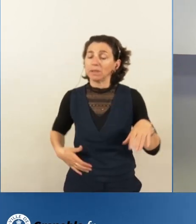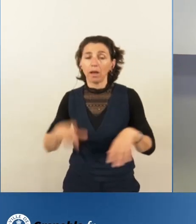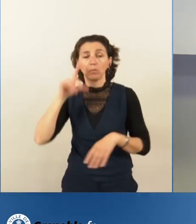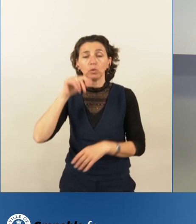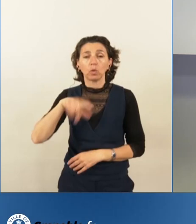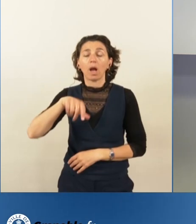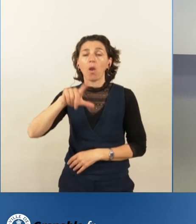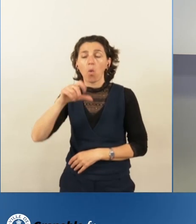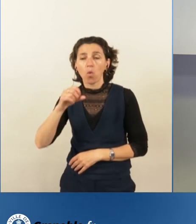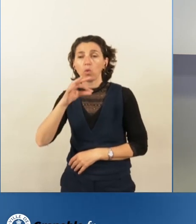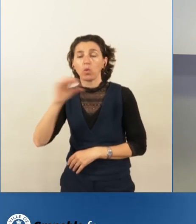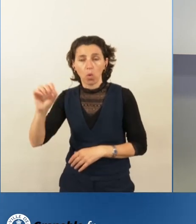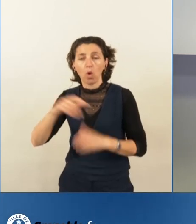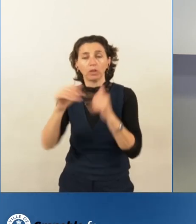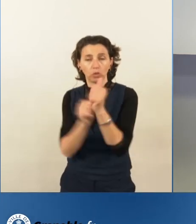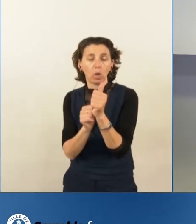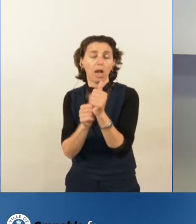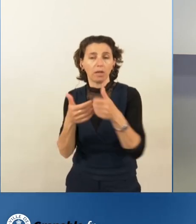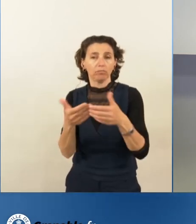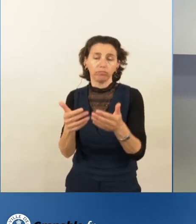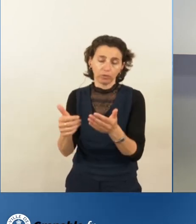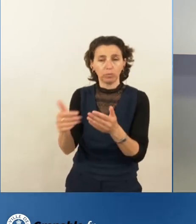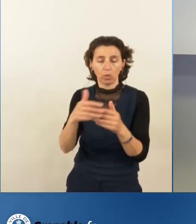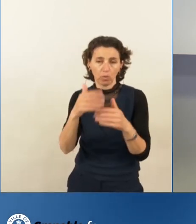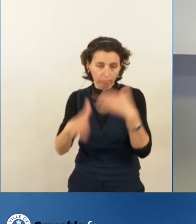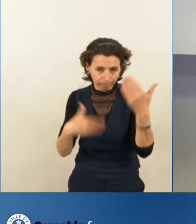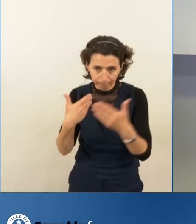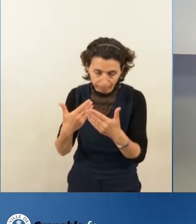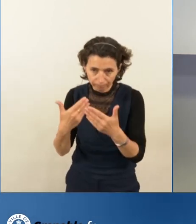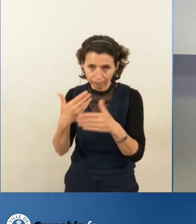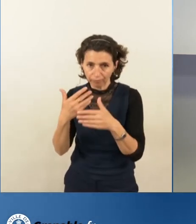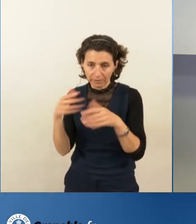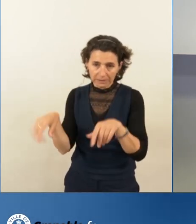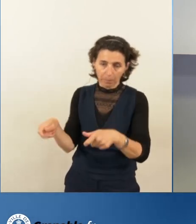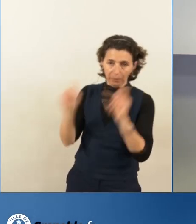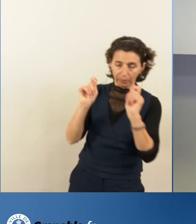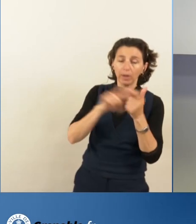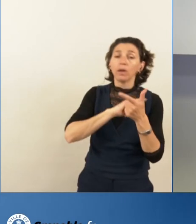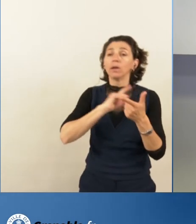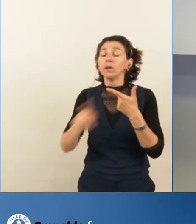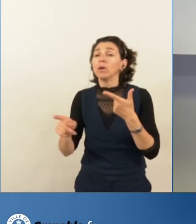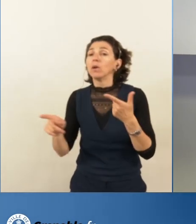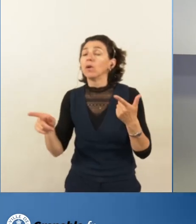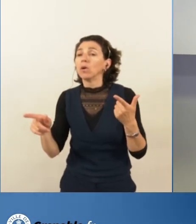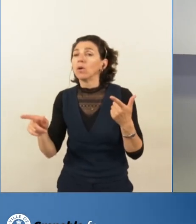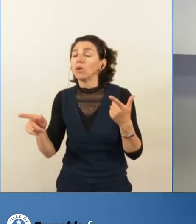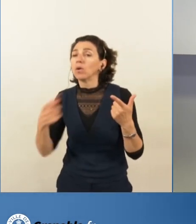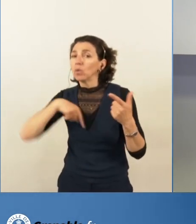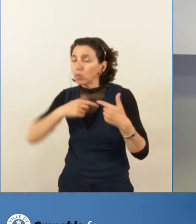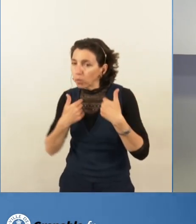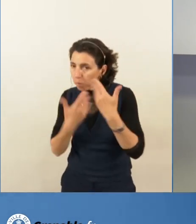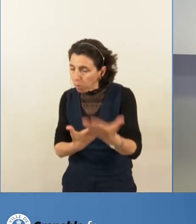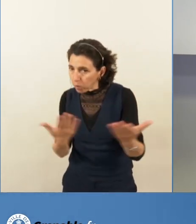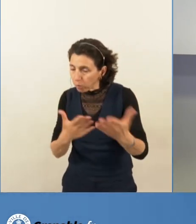salloto et remplacé dernier paragraphe dans le corps du de la délibération donc pas il vous est proposé du